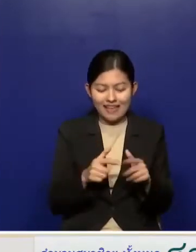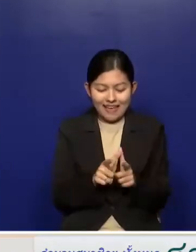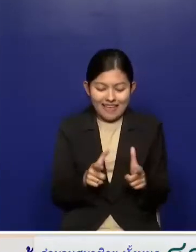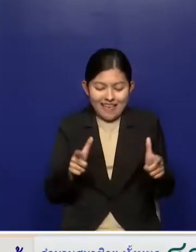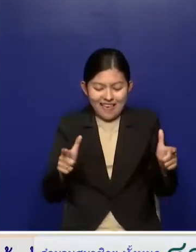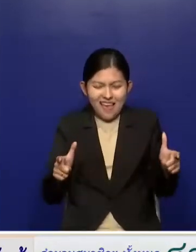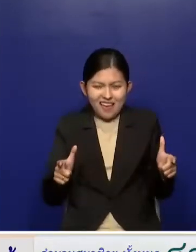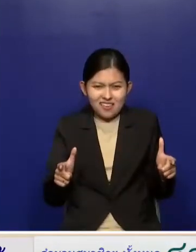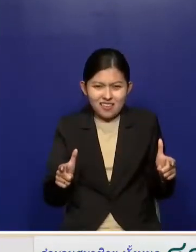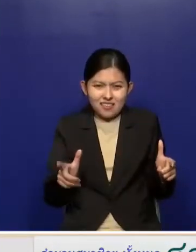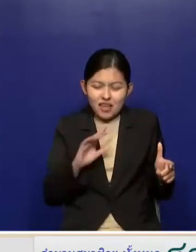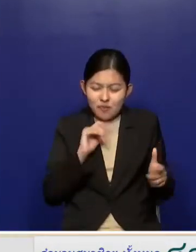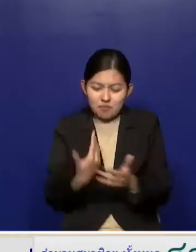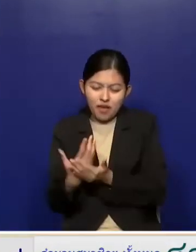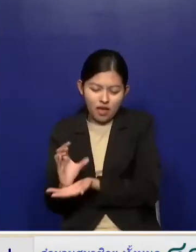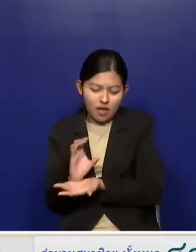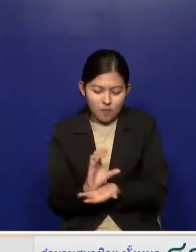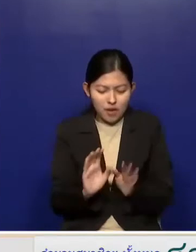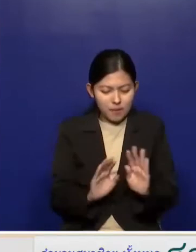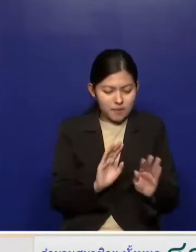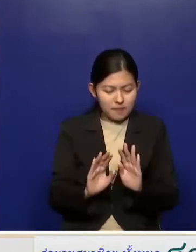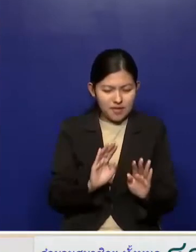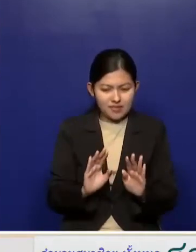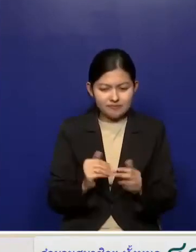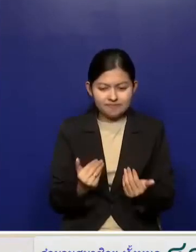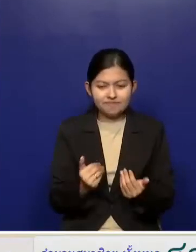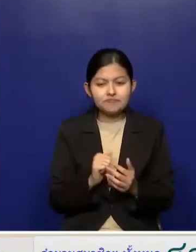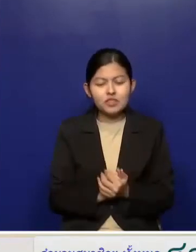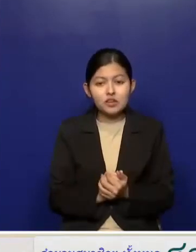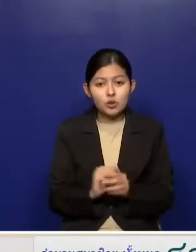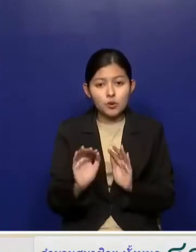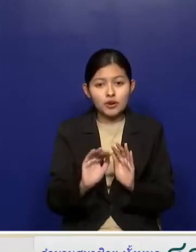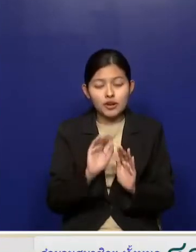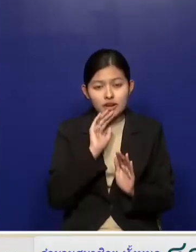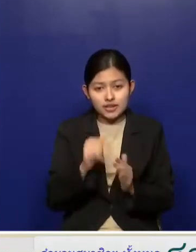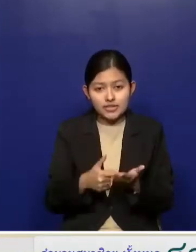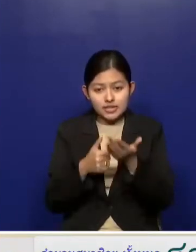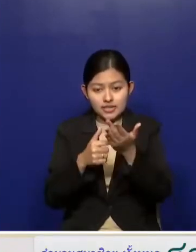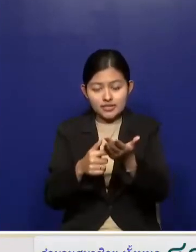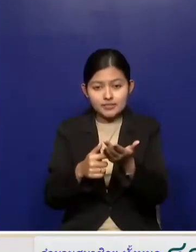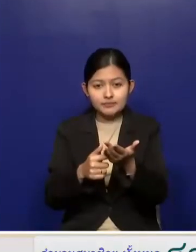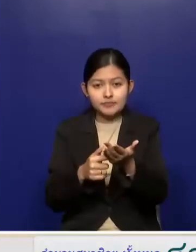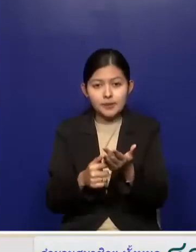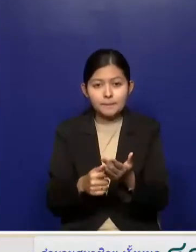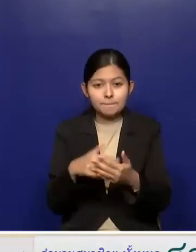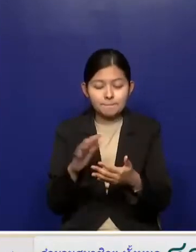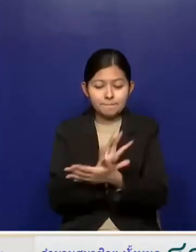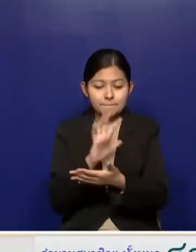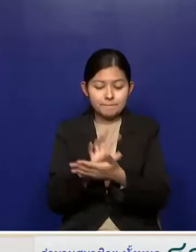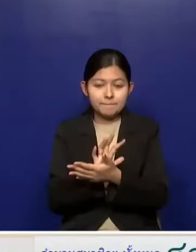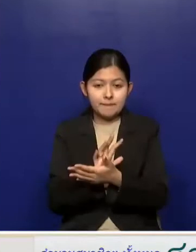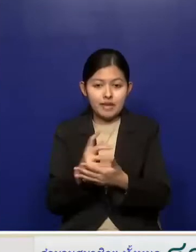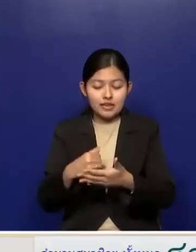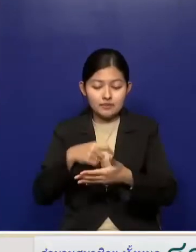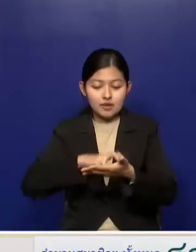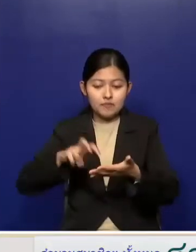ไป เมอเทียบกบงบประมาณที่อ.P.T.ยขอมานะคะรวมทงเรื่องที่ดิฉันได้เกินไปก็คอเรื่องของใบประกอบวิชาชีพในการ